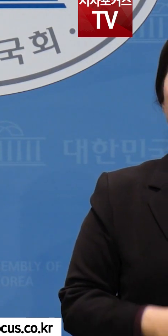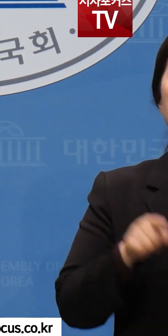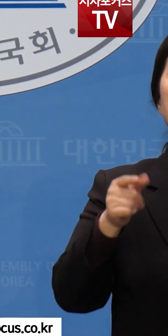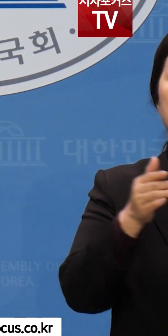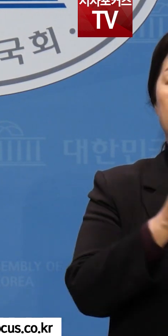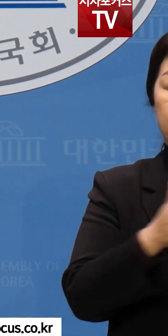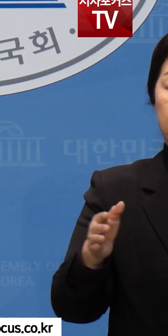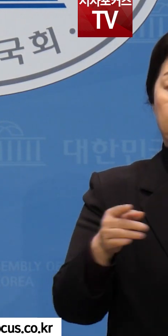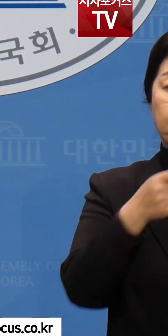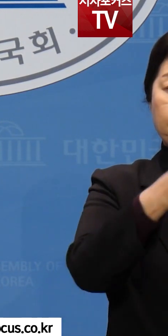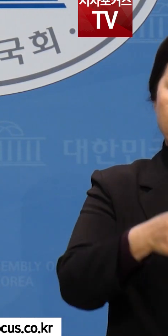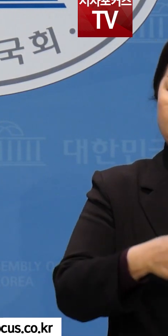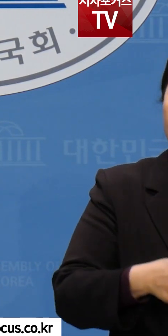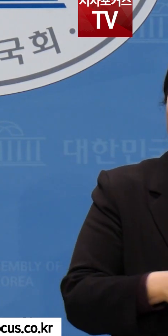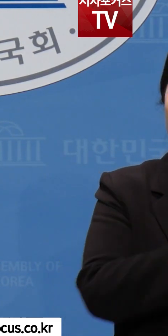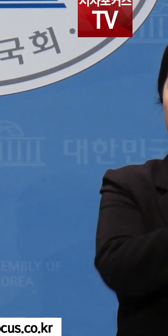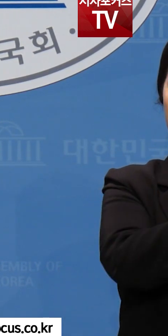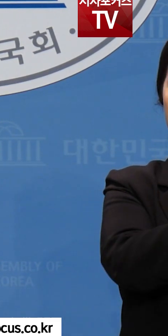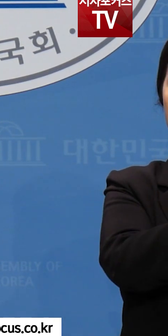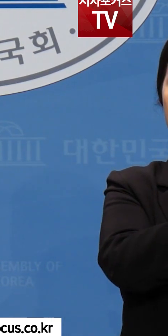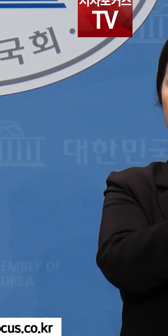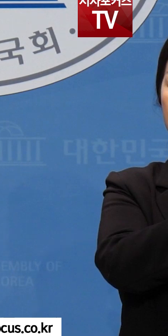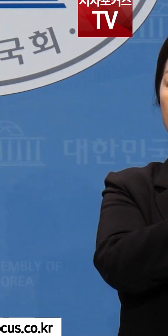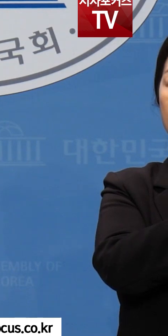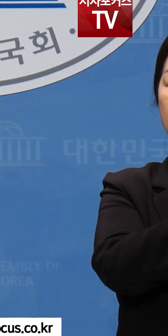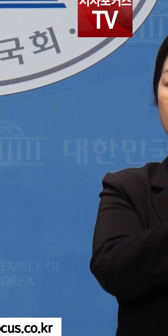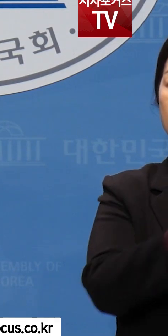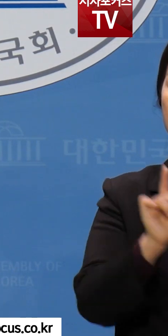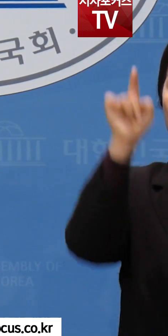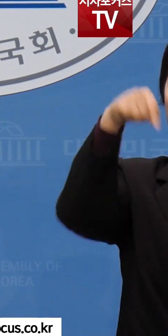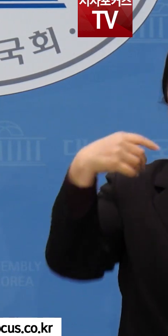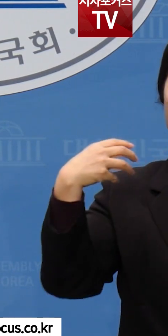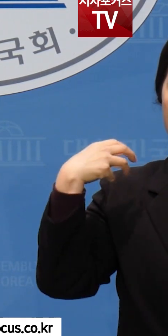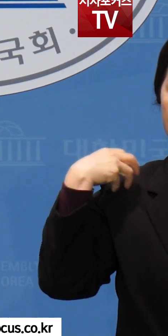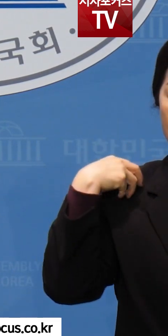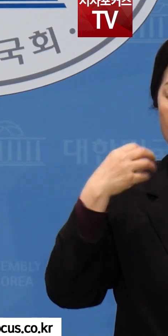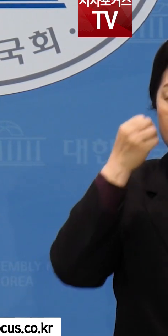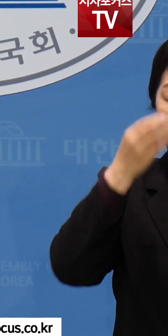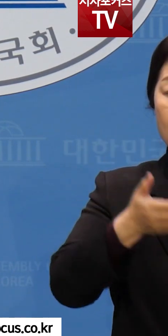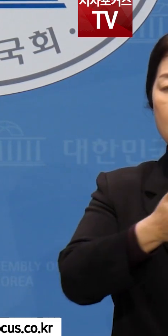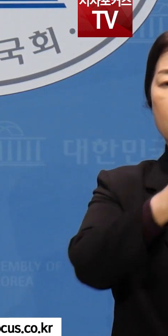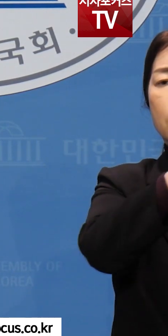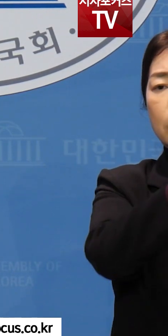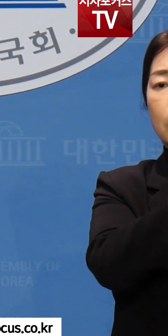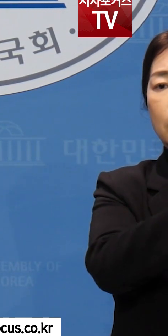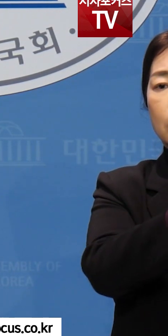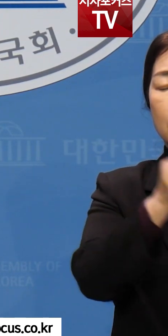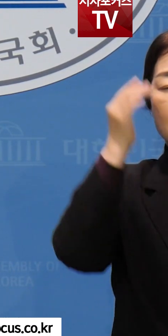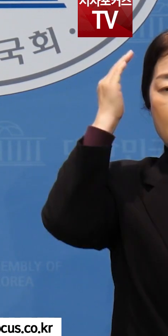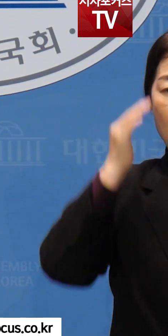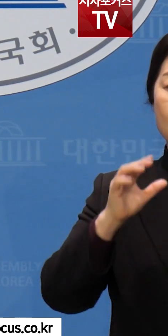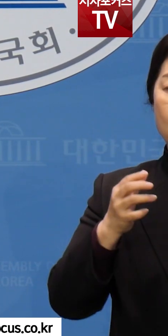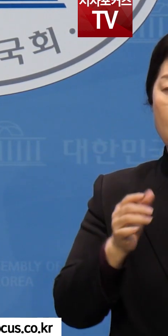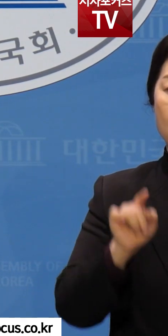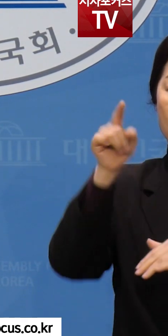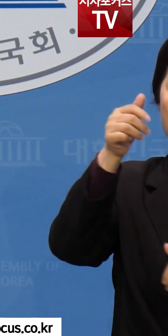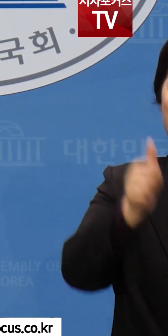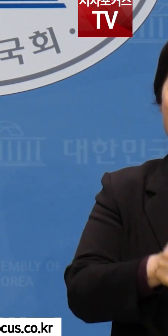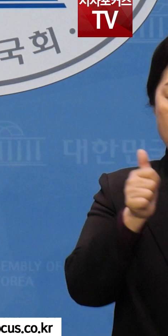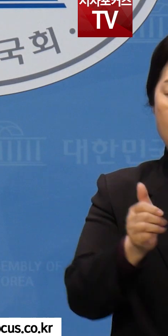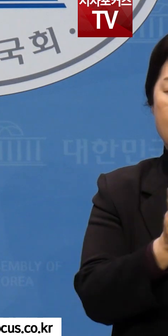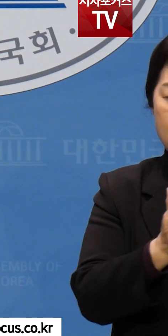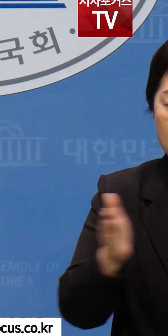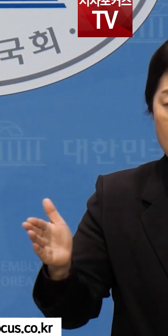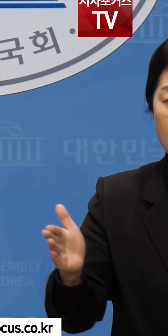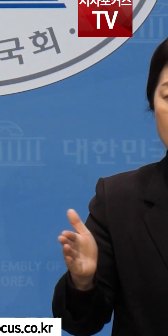그렇기 때문에 윤석열 대통령께서도 우주항공청 설립으로 대한민국 우주경제 시대를 열